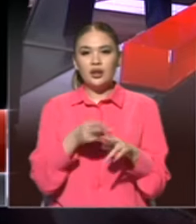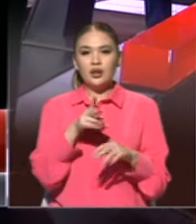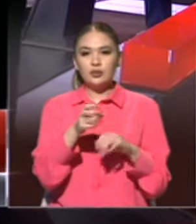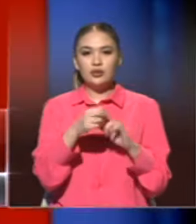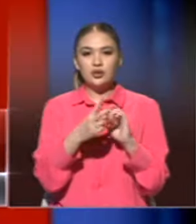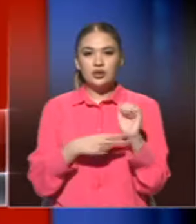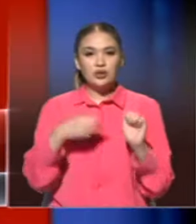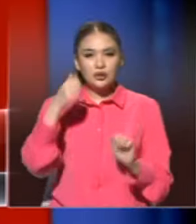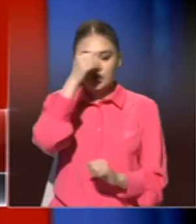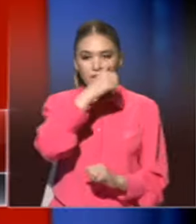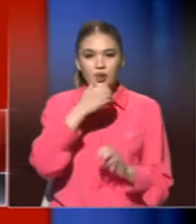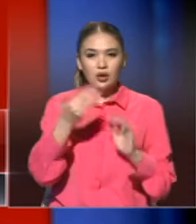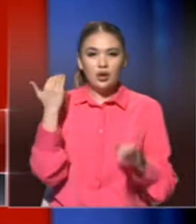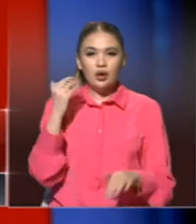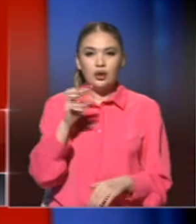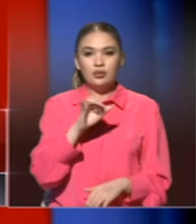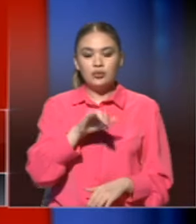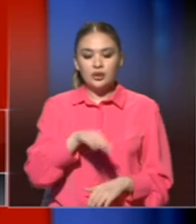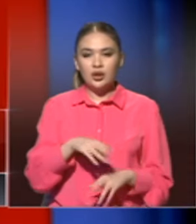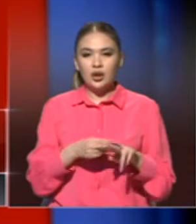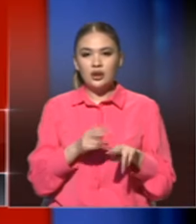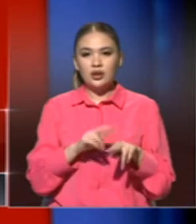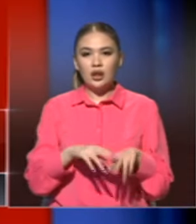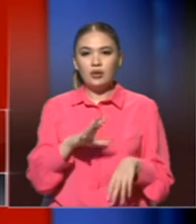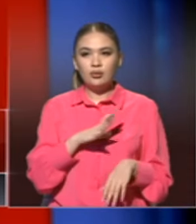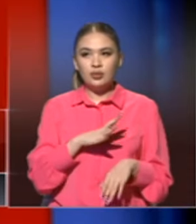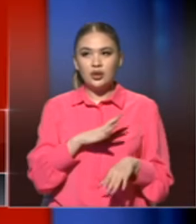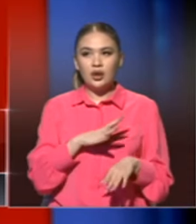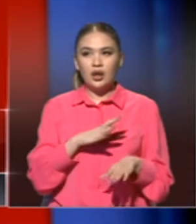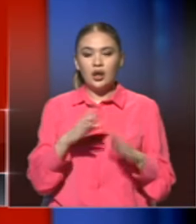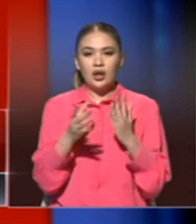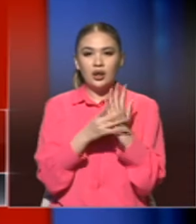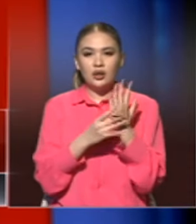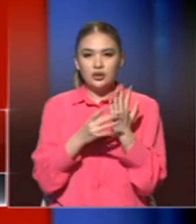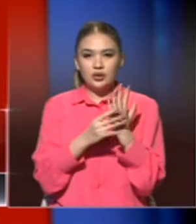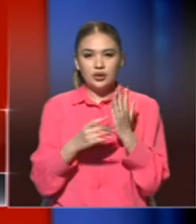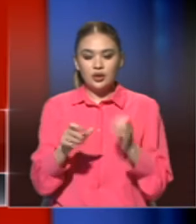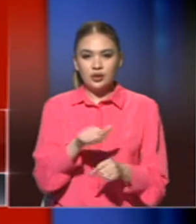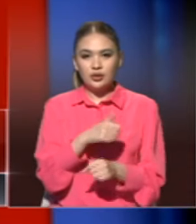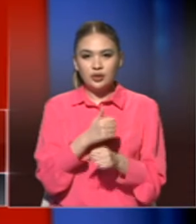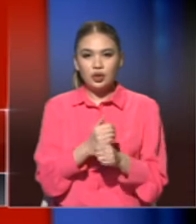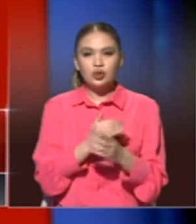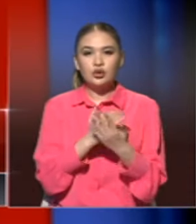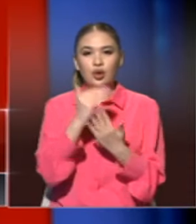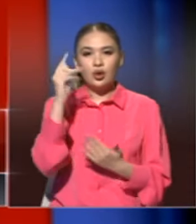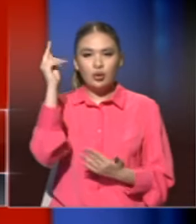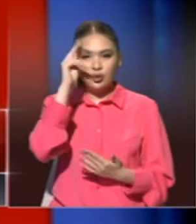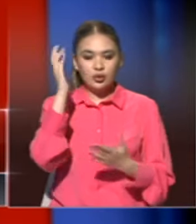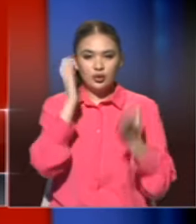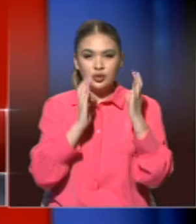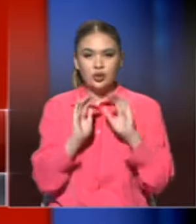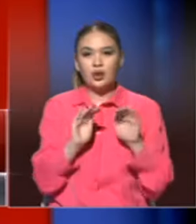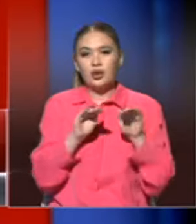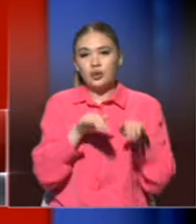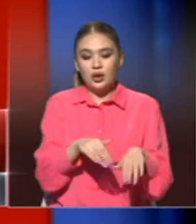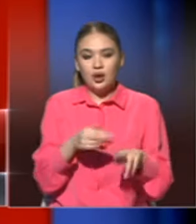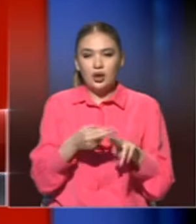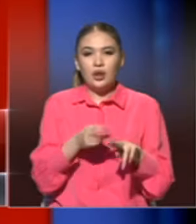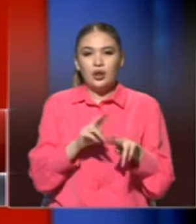бастап ұлттық бірыңғай тестілеу бұл жоғарғы оқу орындарына қабылдау емтиханы болып табылады. Осы жоғарғы оқу орнына түсуге қолжетімділікті арттыру